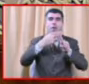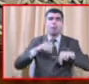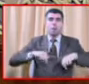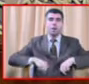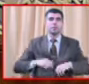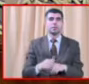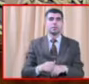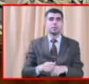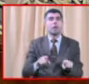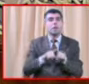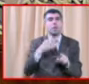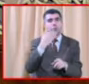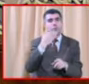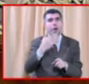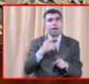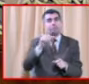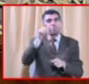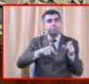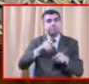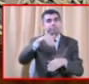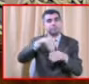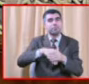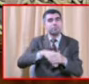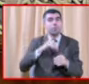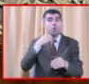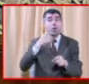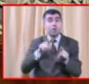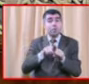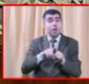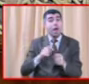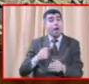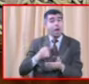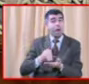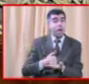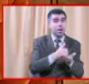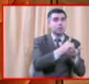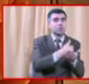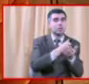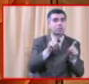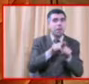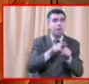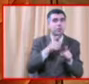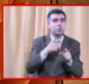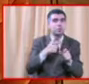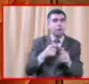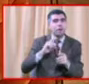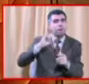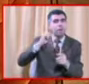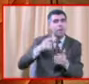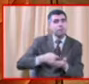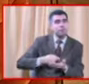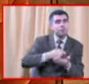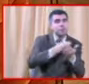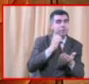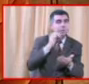شكرا السيد نائب المحترم. فعلا المنح كتدخل في الدعم الاجتماعي، الدعم الاجتماعي هو اللي